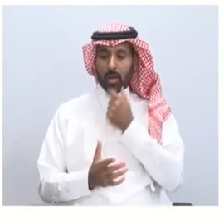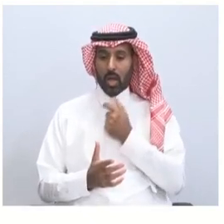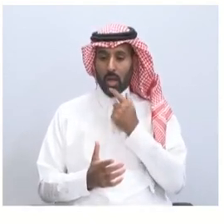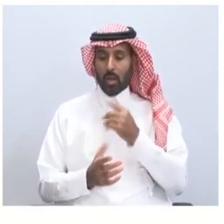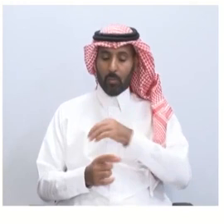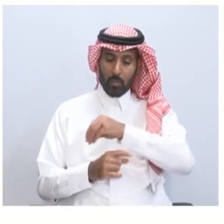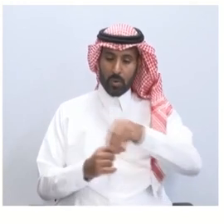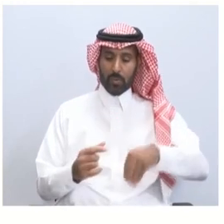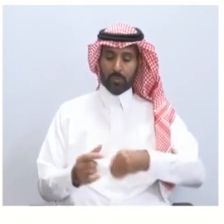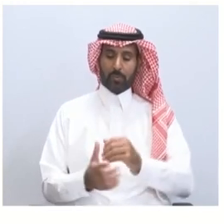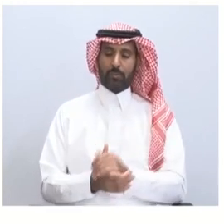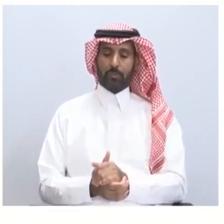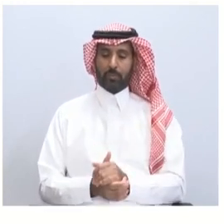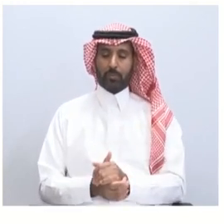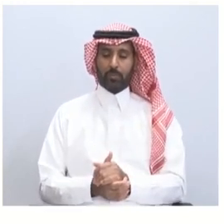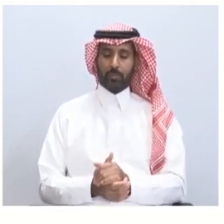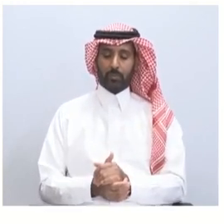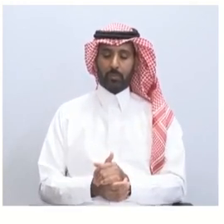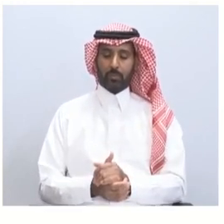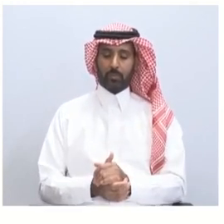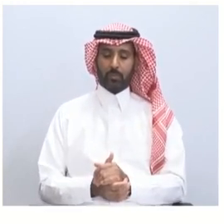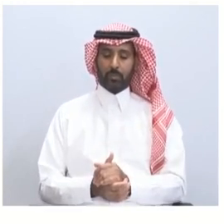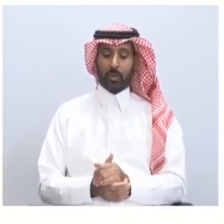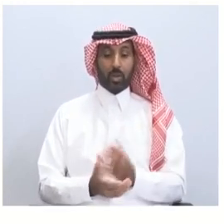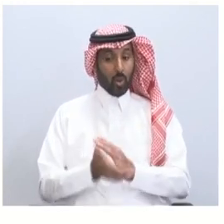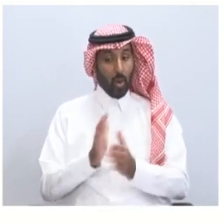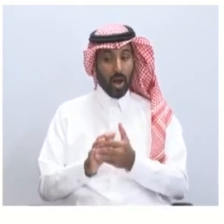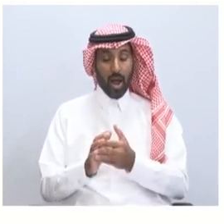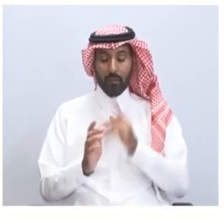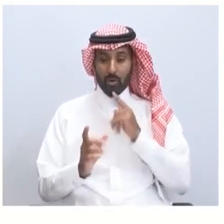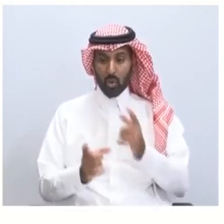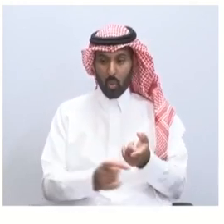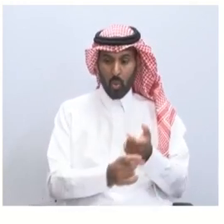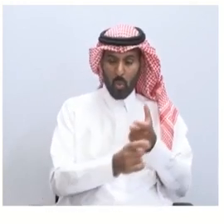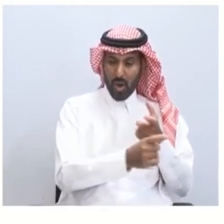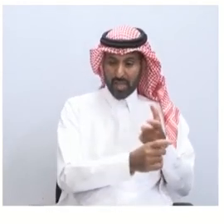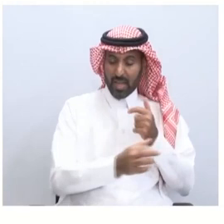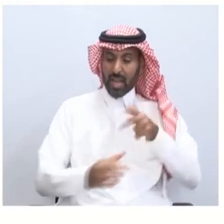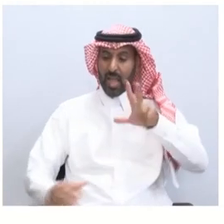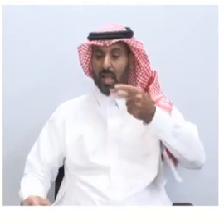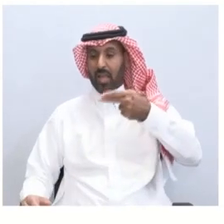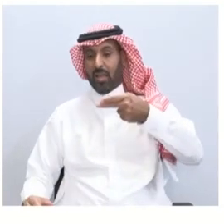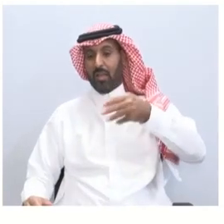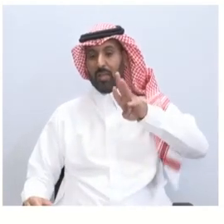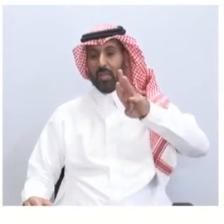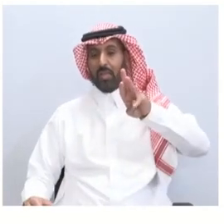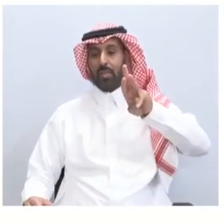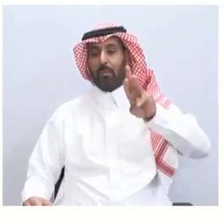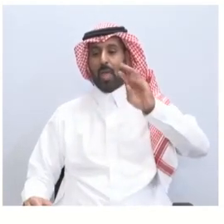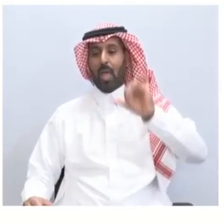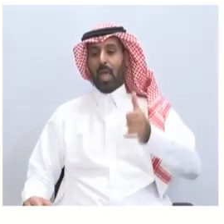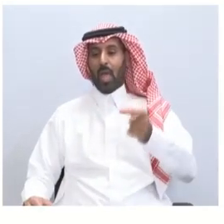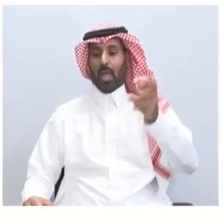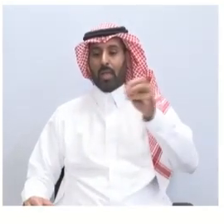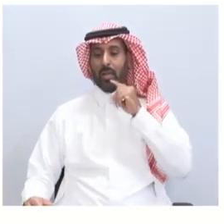وما حولها هل توقفت القوات العثمانيه بل قامت